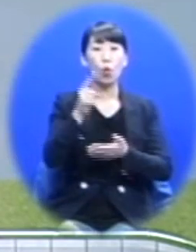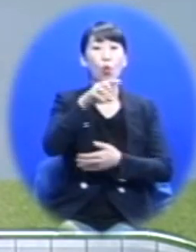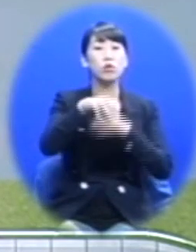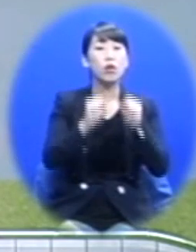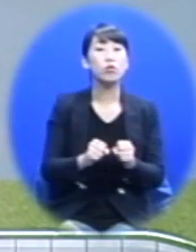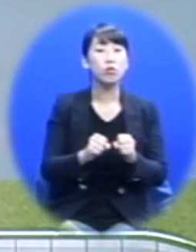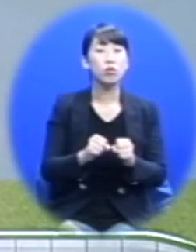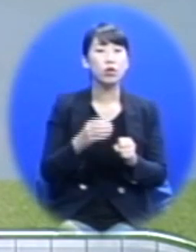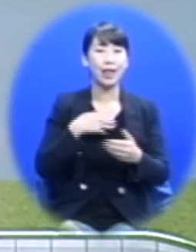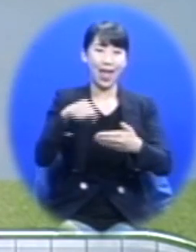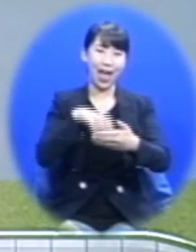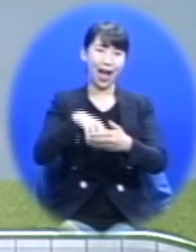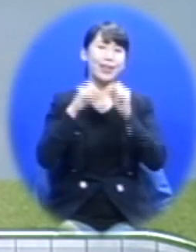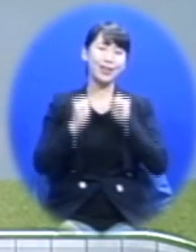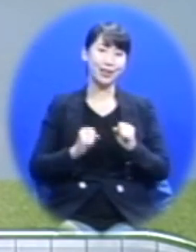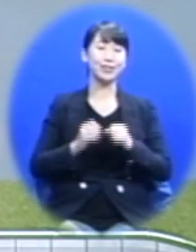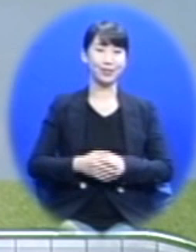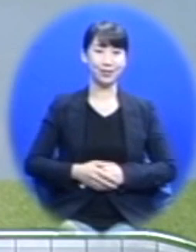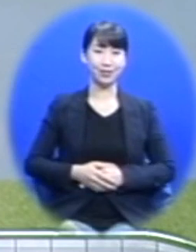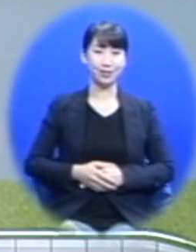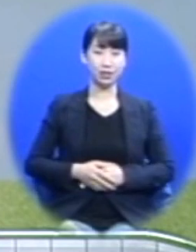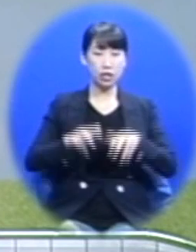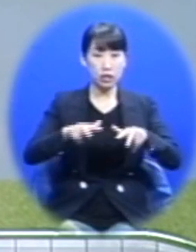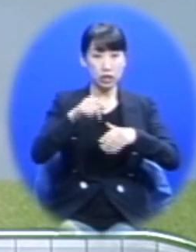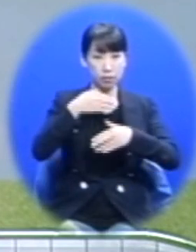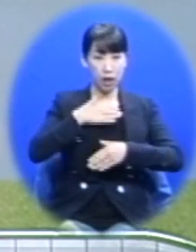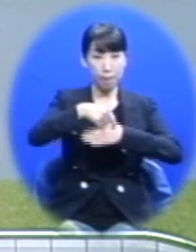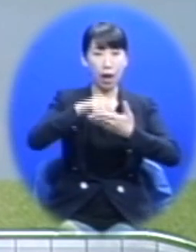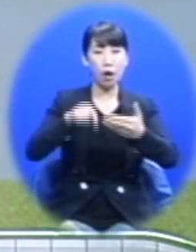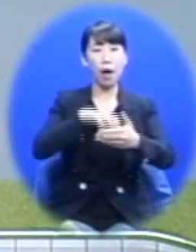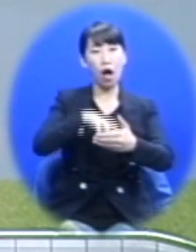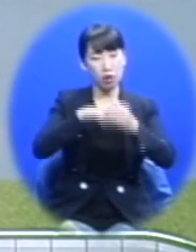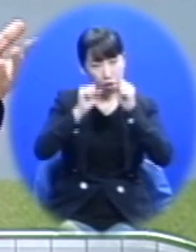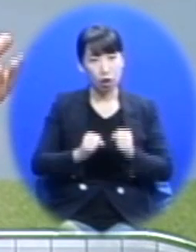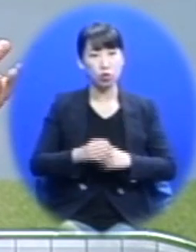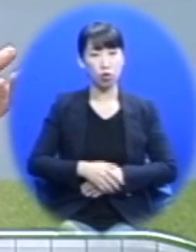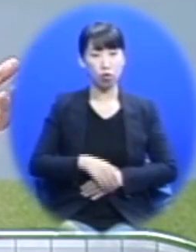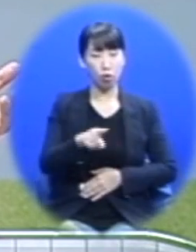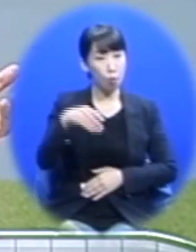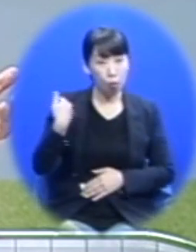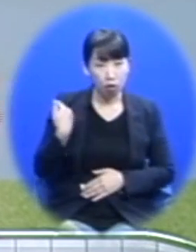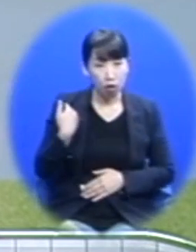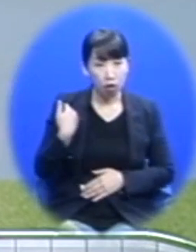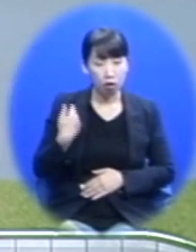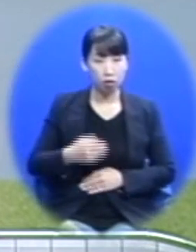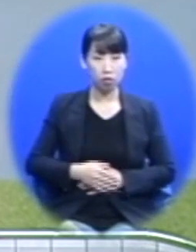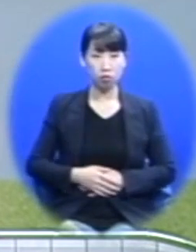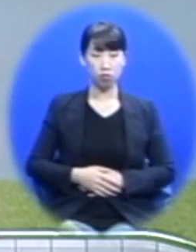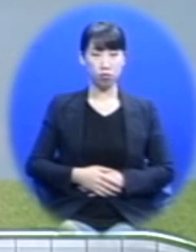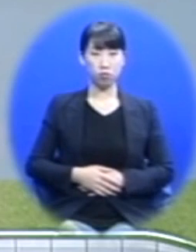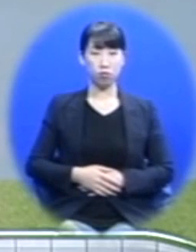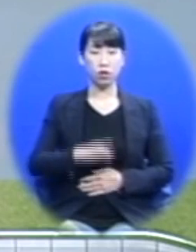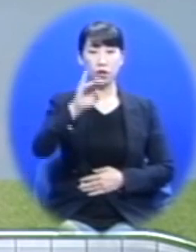계세요? 우리 안에 오신 거려. 지금 우리 안에 계신 거려. 그걸 모르십니까?